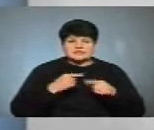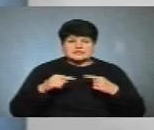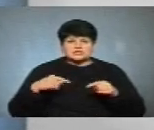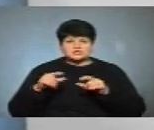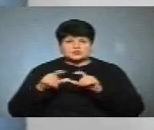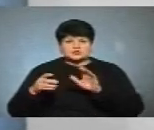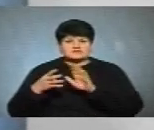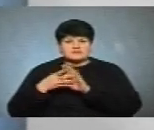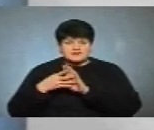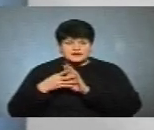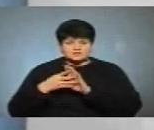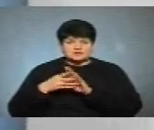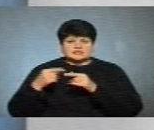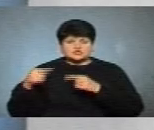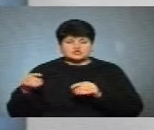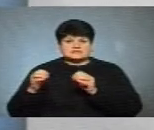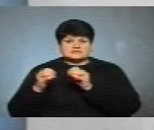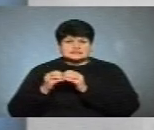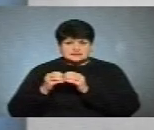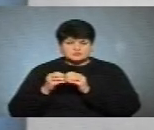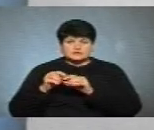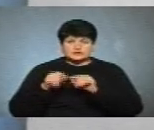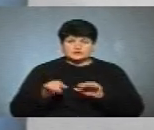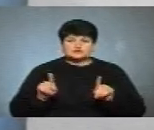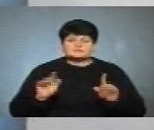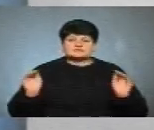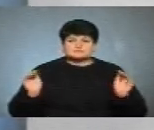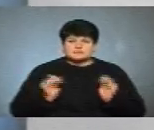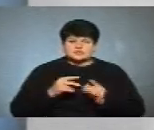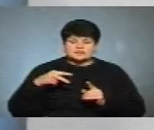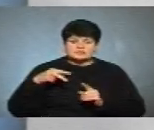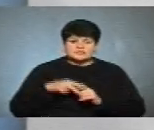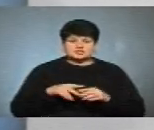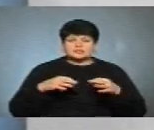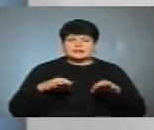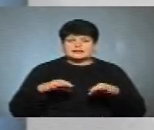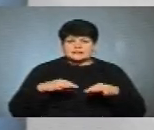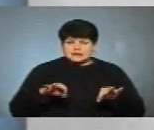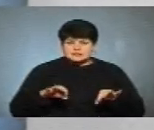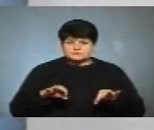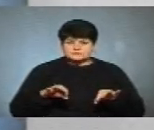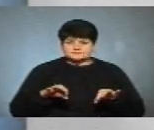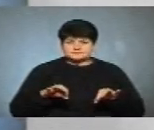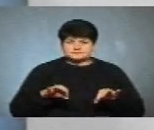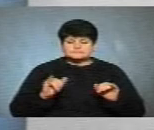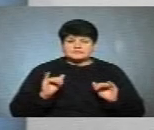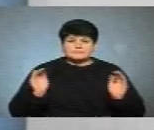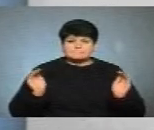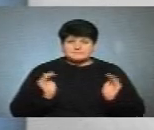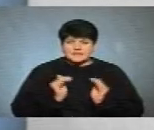установ з 9-ї години, з 10-ї години, для того, щоб зменшити навантаження на транспорт і менше